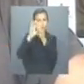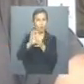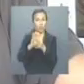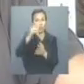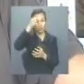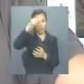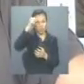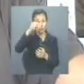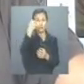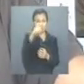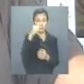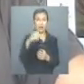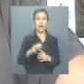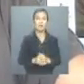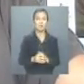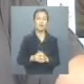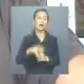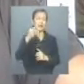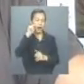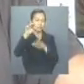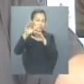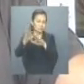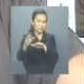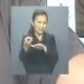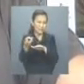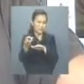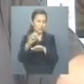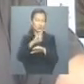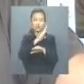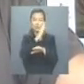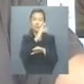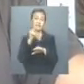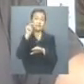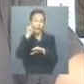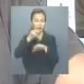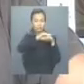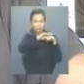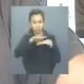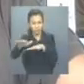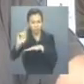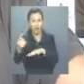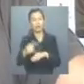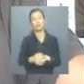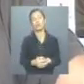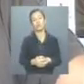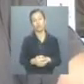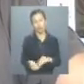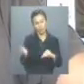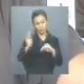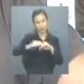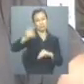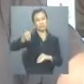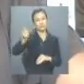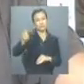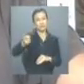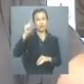วน้ำก็ยังลดไปนิดหน่อยถ้ามีมาเติมอีกก็คงไม่ให้อีก7วันจบน่าจะเป็นผมไม่ทราบ